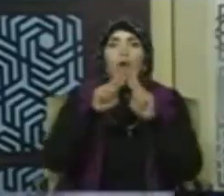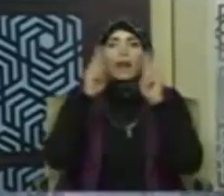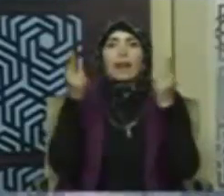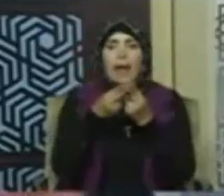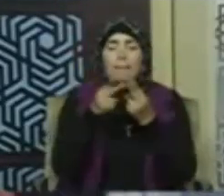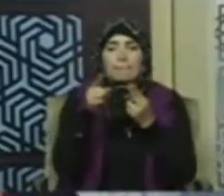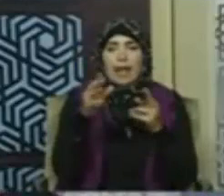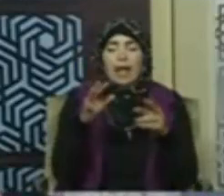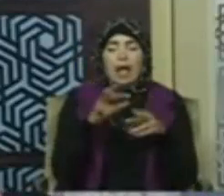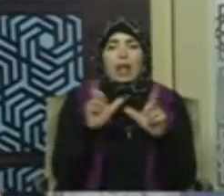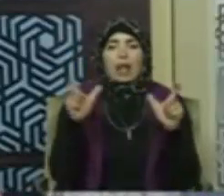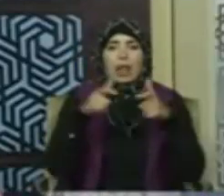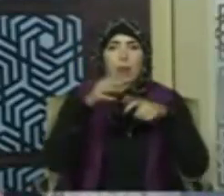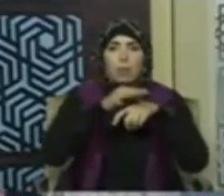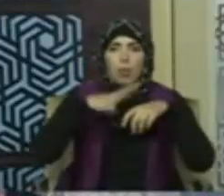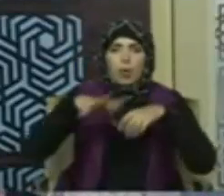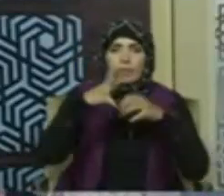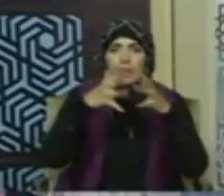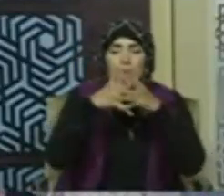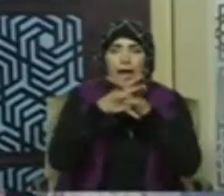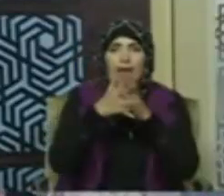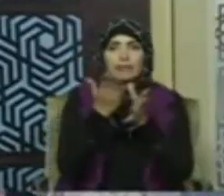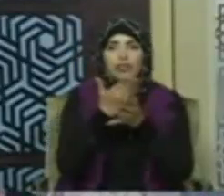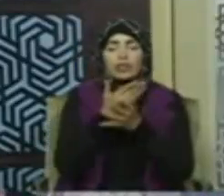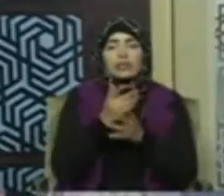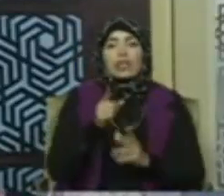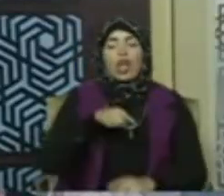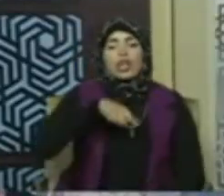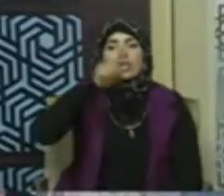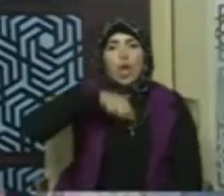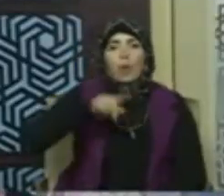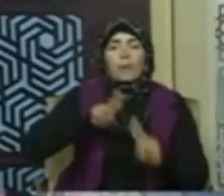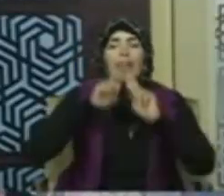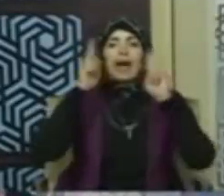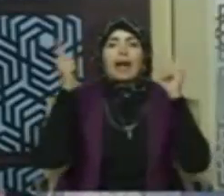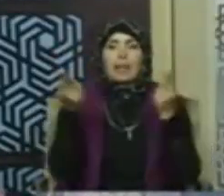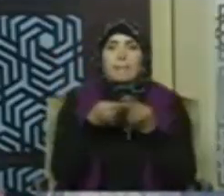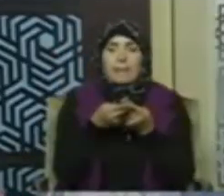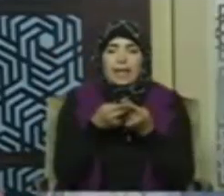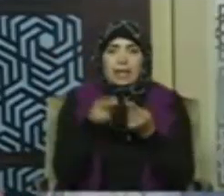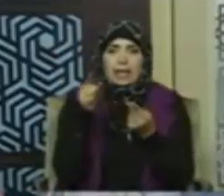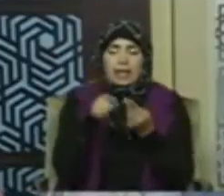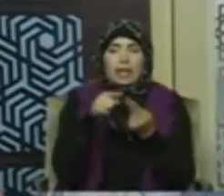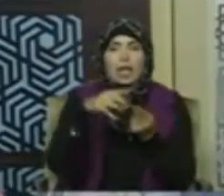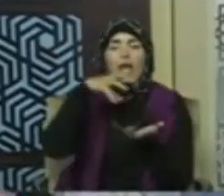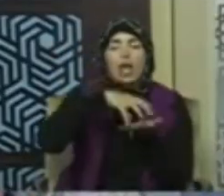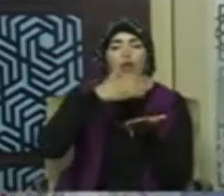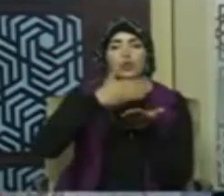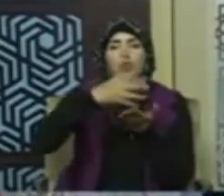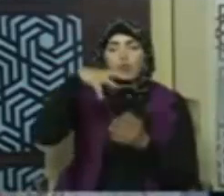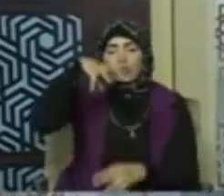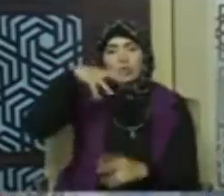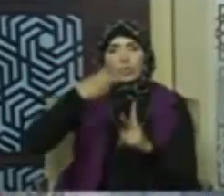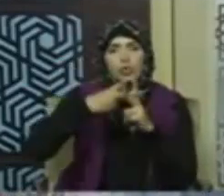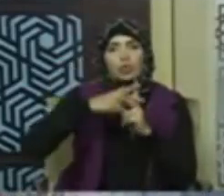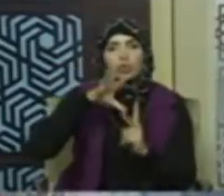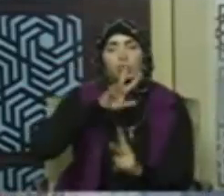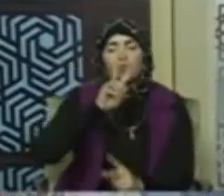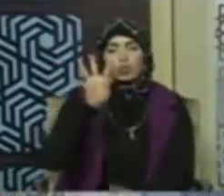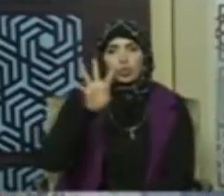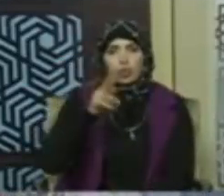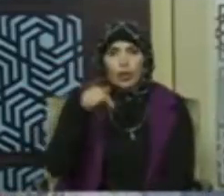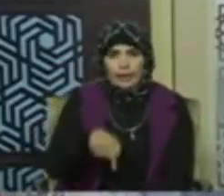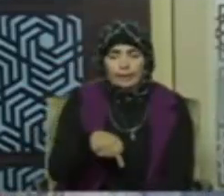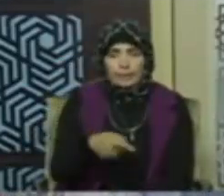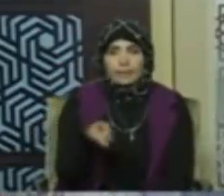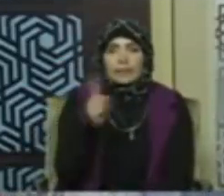فحسب، بمناسبة اليوم العالمي للسكان. بعض الناس قد لا